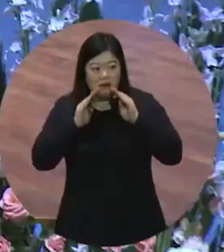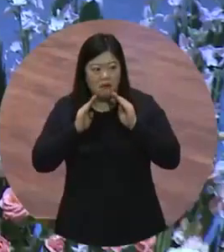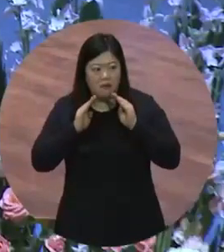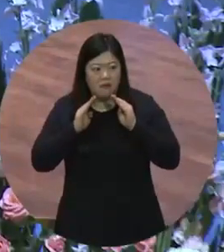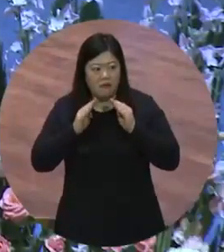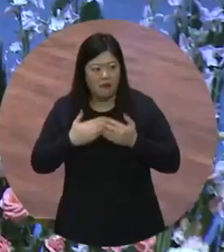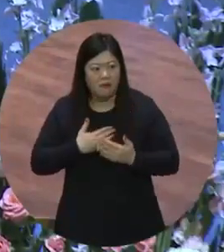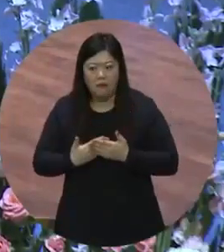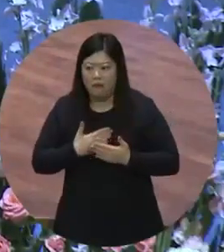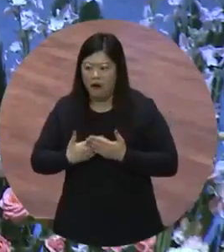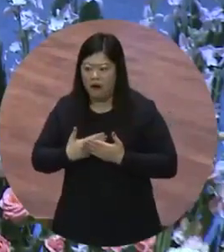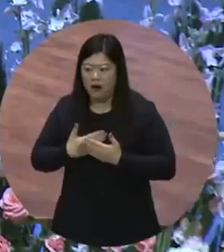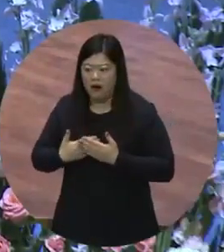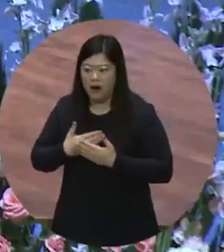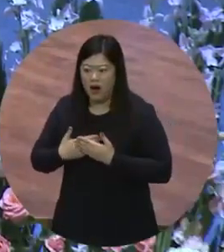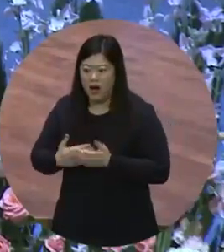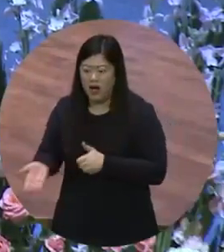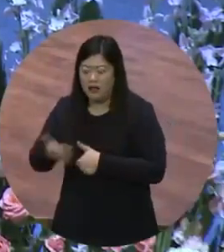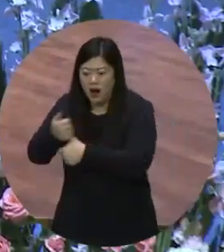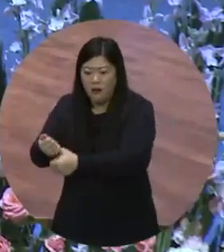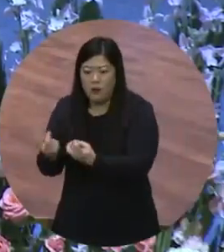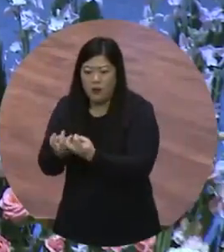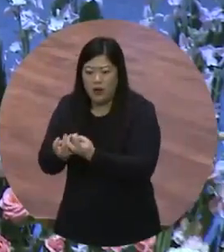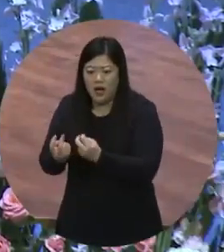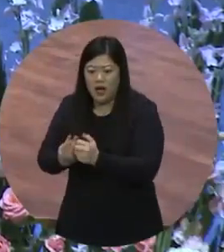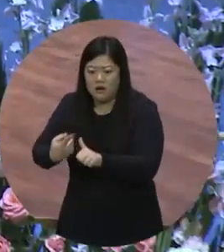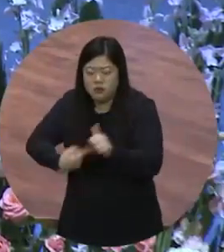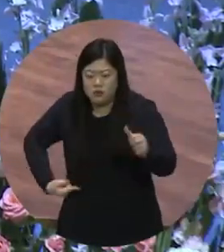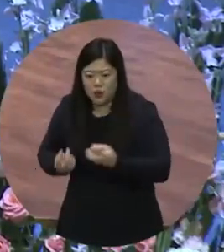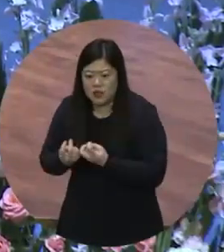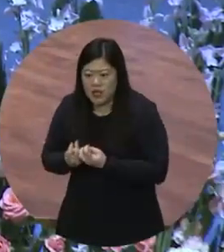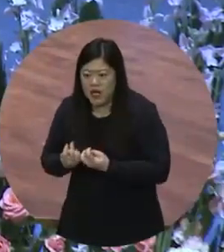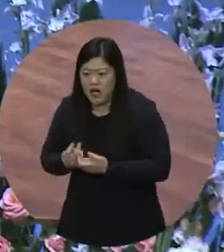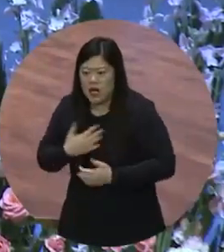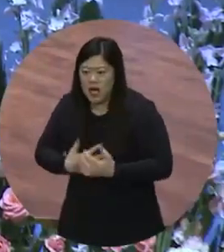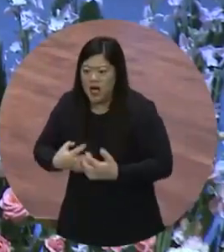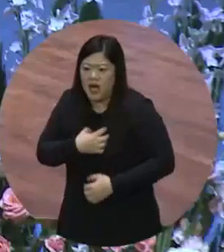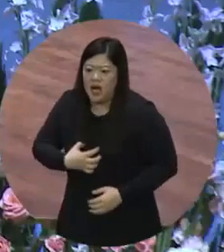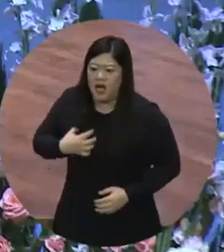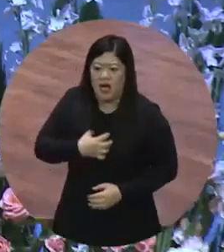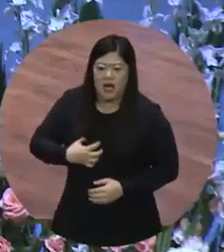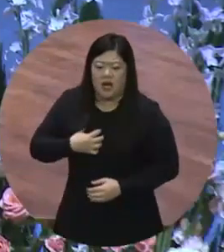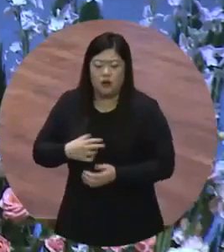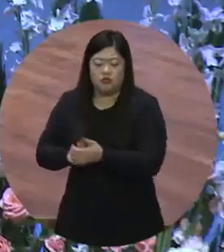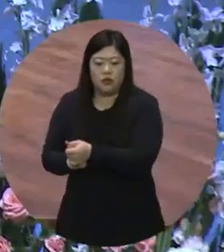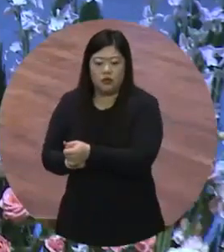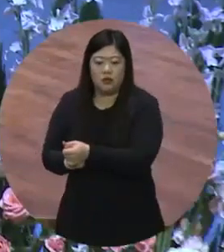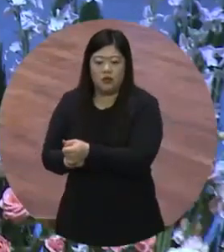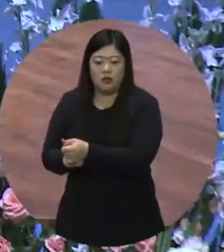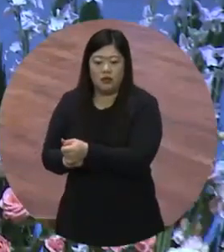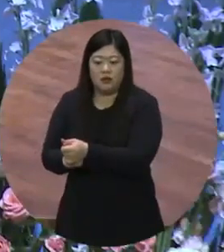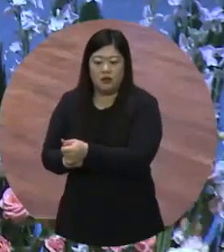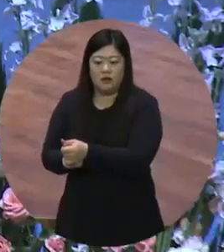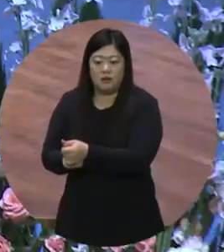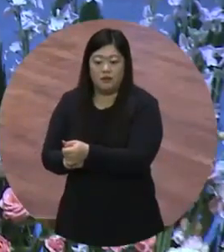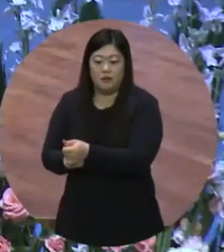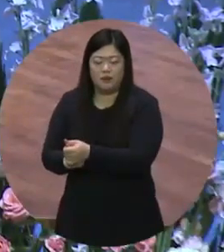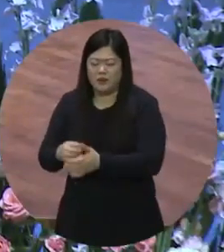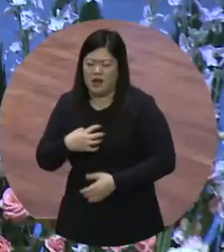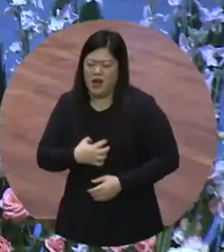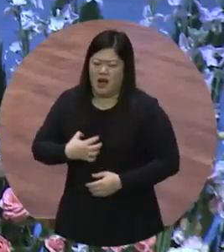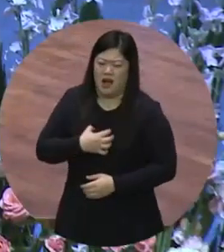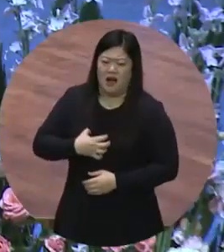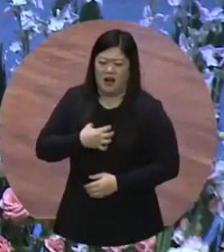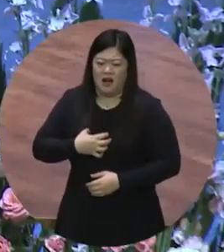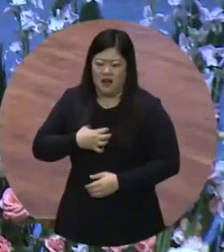잡아 죽을까 싶어서 벌벌 떨면서 숨어 있는 상황이었어요. 그런데 이들의 모습 속에서